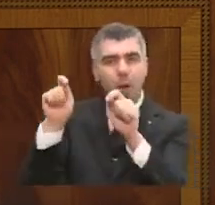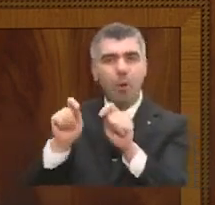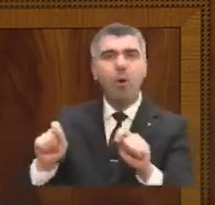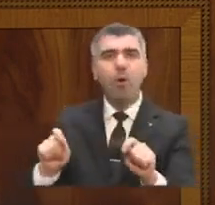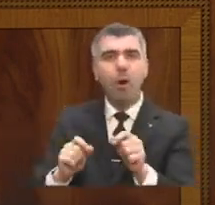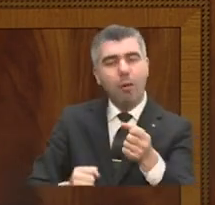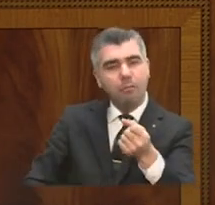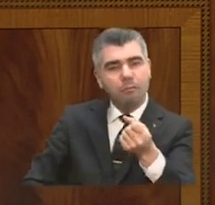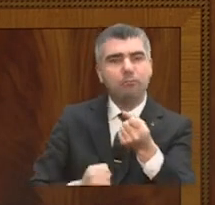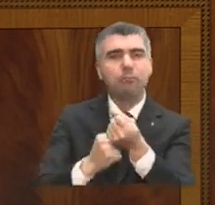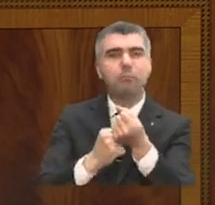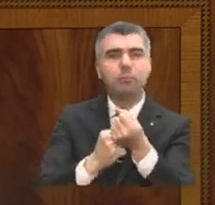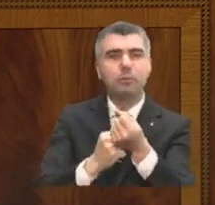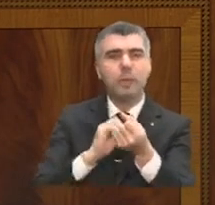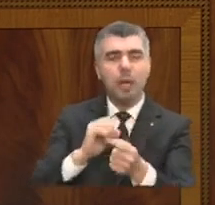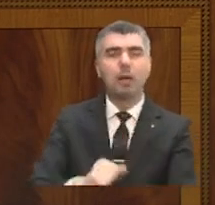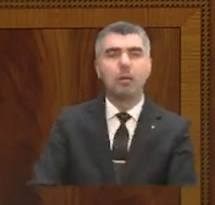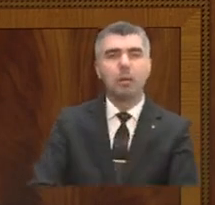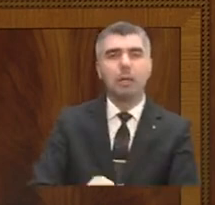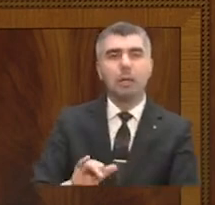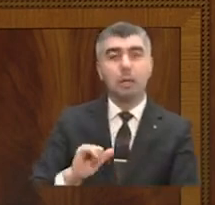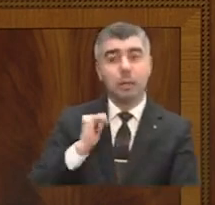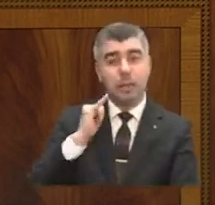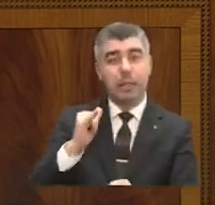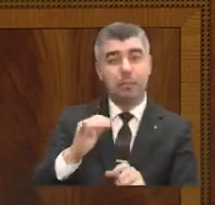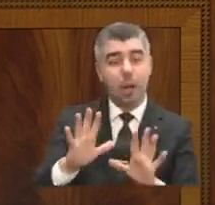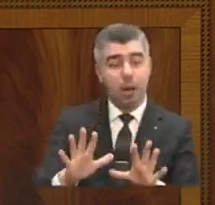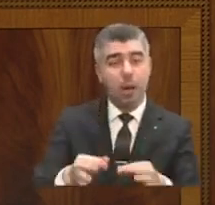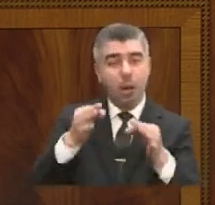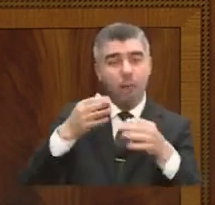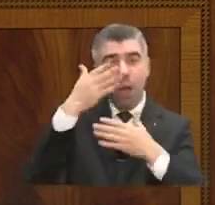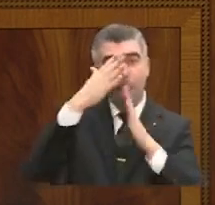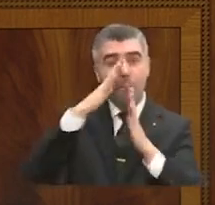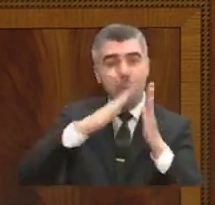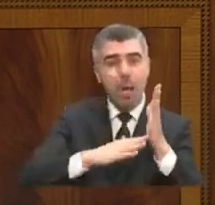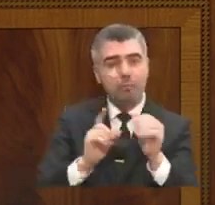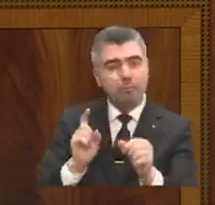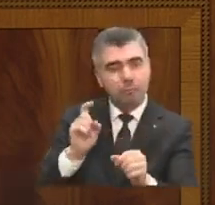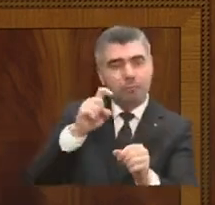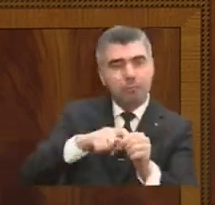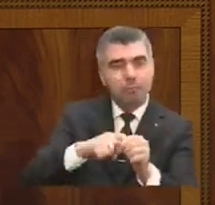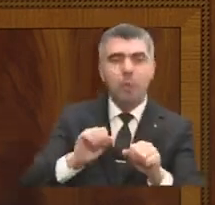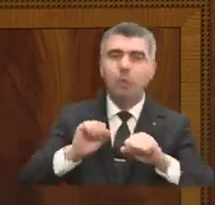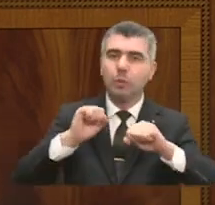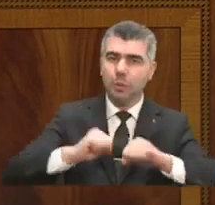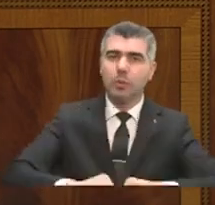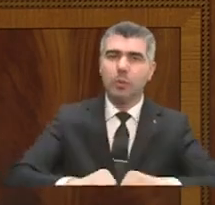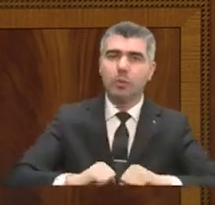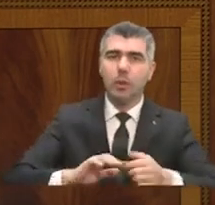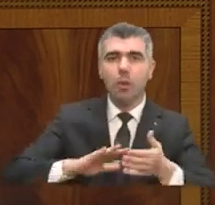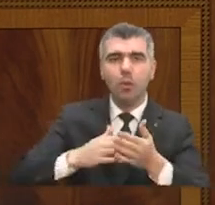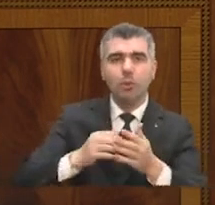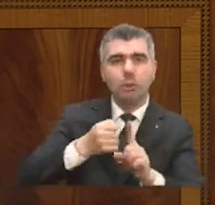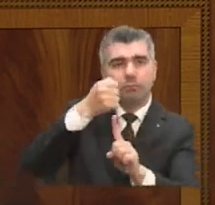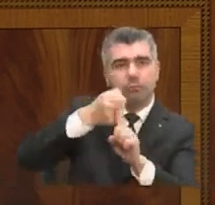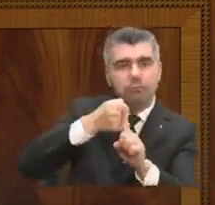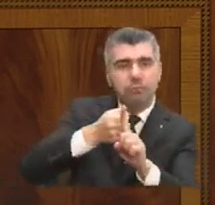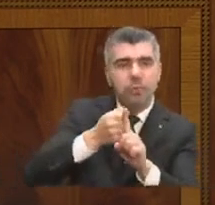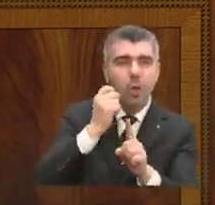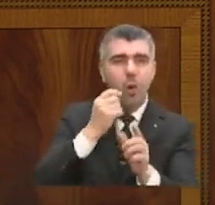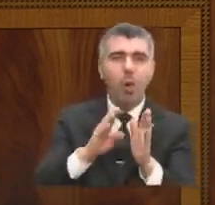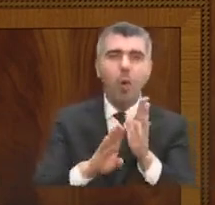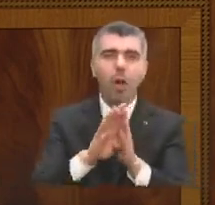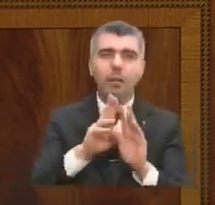والنهوض بها، حيث توج المغرب هذا المسار الإصلاحي بالانخراط الفعلي في منظومة حقوق الإنسان